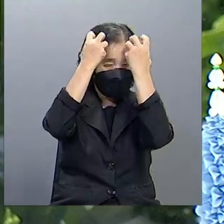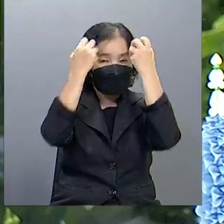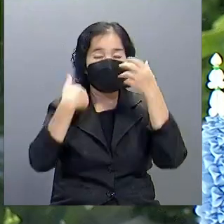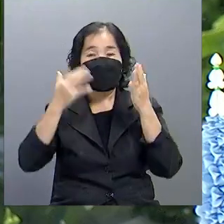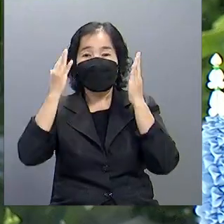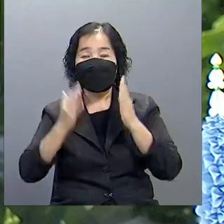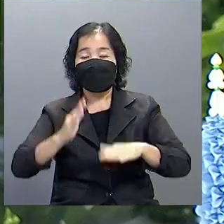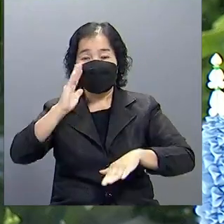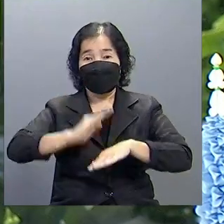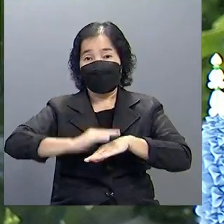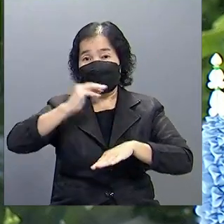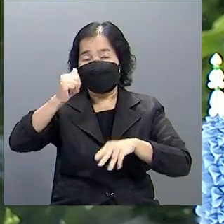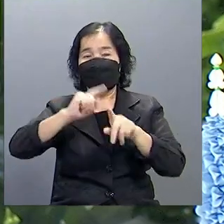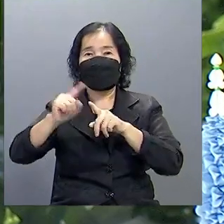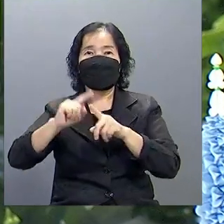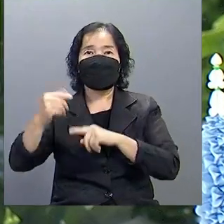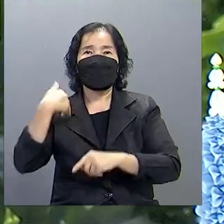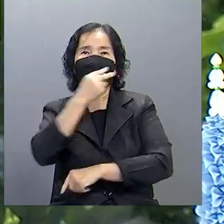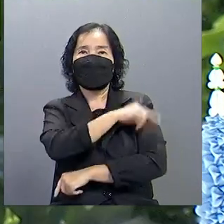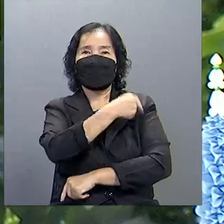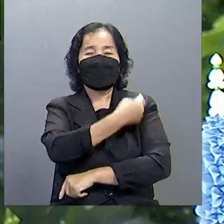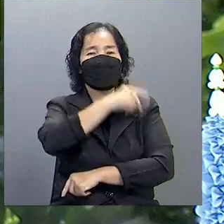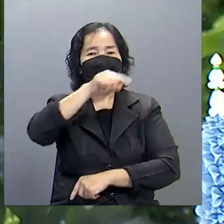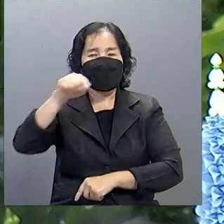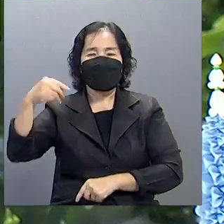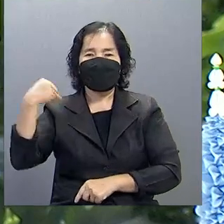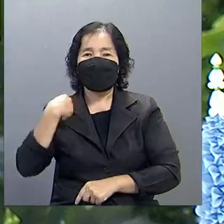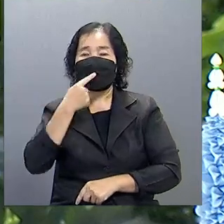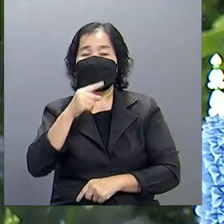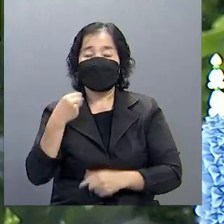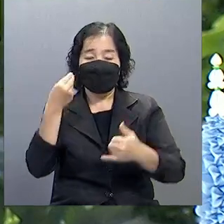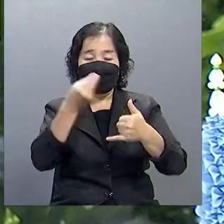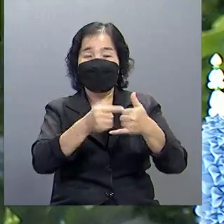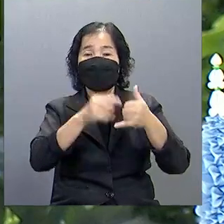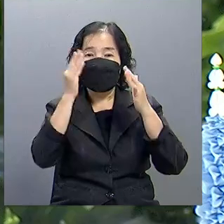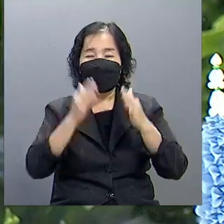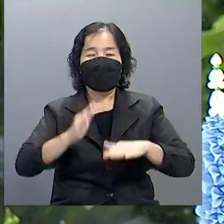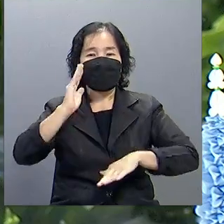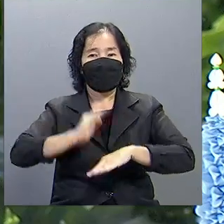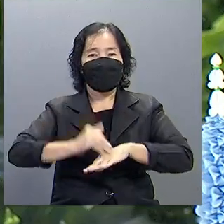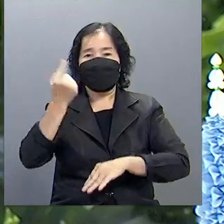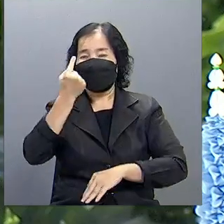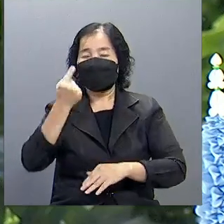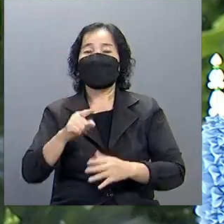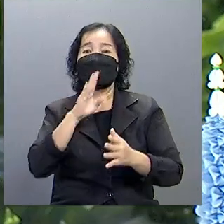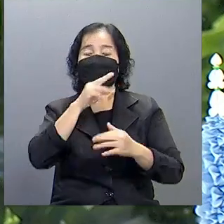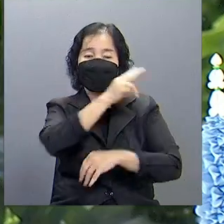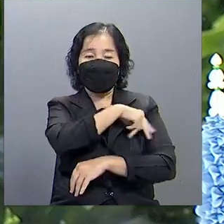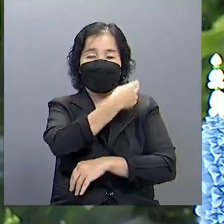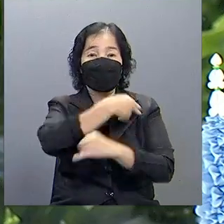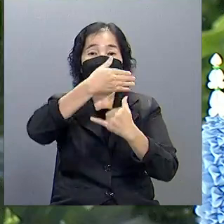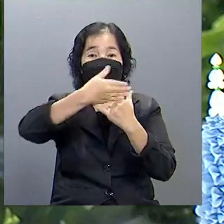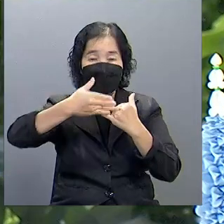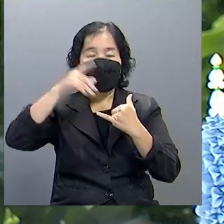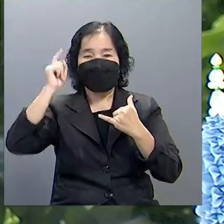ธรรมดาจะลุกขึ้นมาจ่ายในบางโรงพยาบาลกำหนดได้เลยว่ายาตัวนี้จะจ่ายได้เฉพาะผู้เชี่ยวชาญเช่นหมอผ่าตัดที่อยากให้กับก่อนถ้าต่างยา